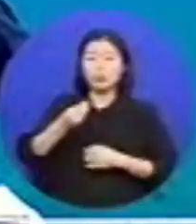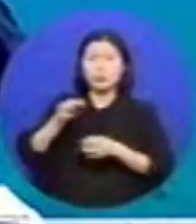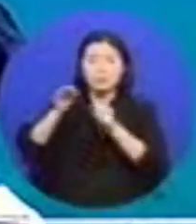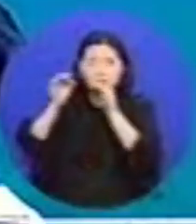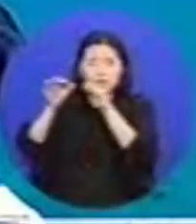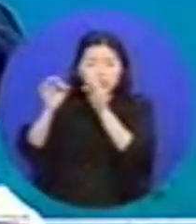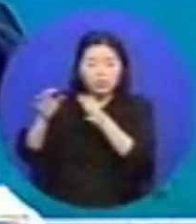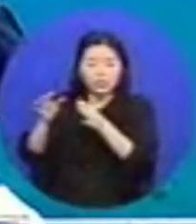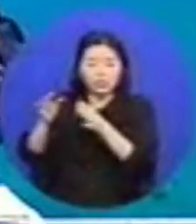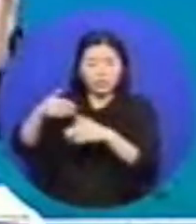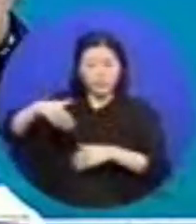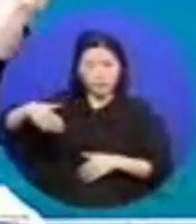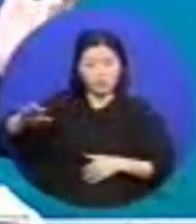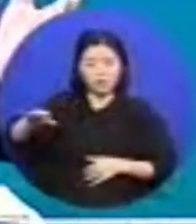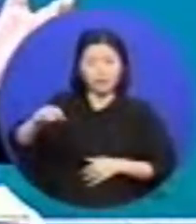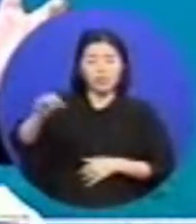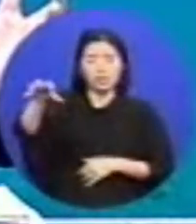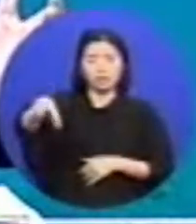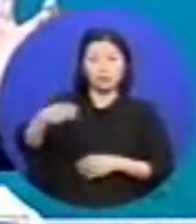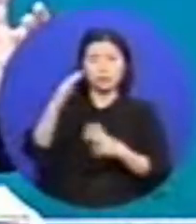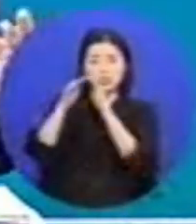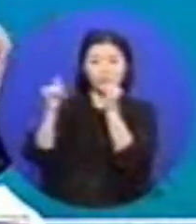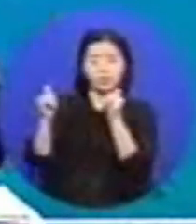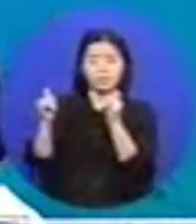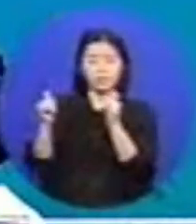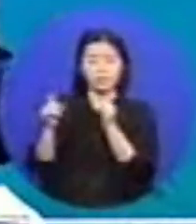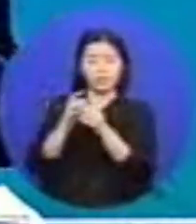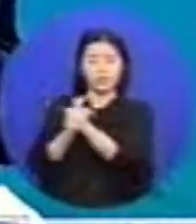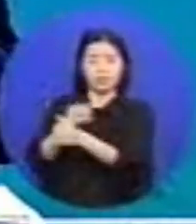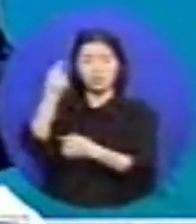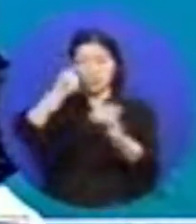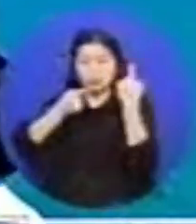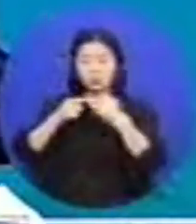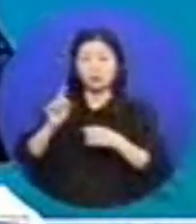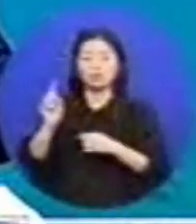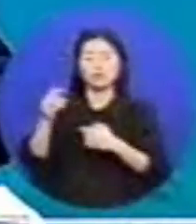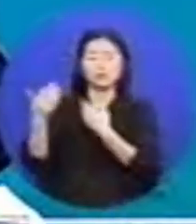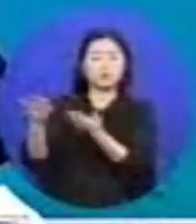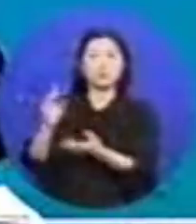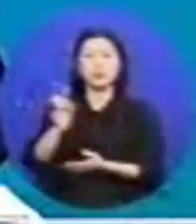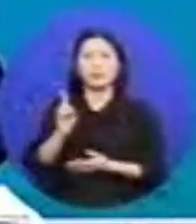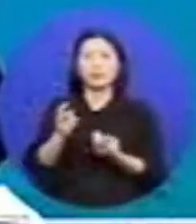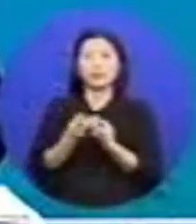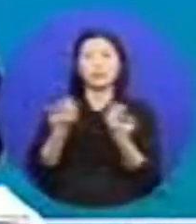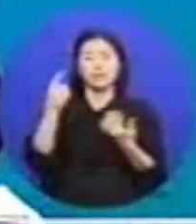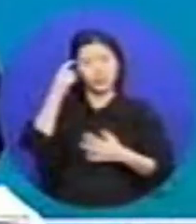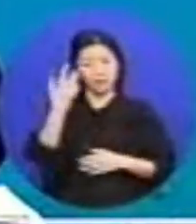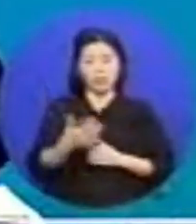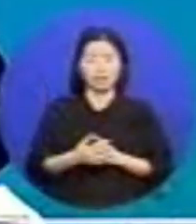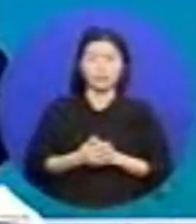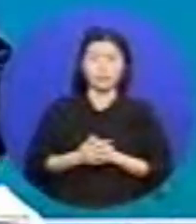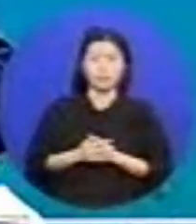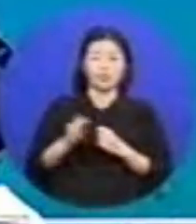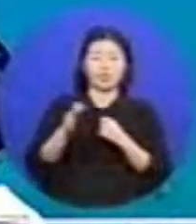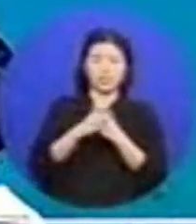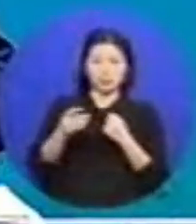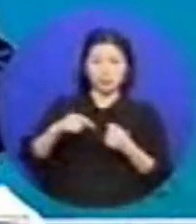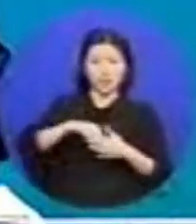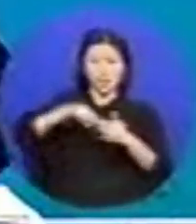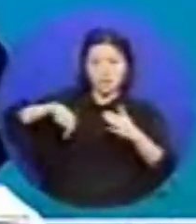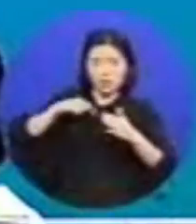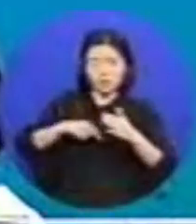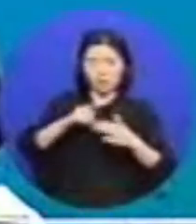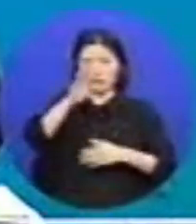마음에 상처 주게 되면 이게 무슨 꼴이에요? 그래서 선교사를 세우는 일에 제일 중요한 훈련이 마음의